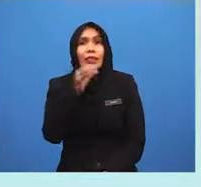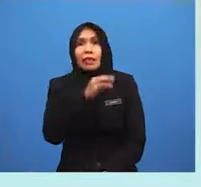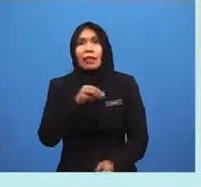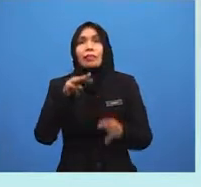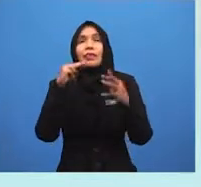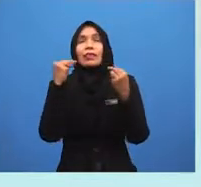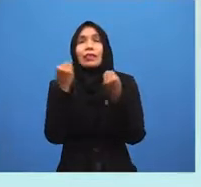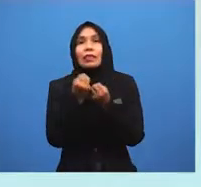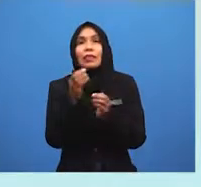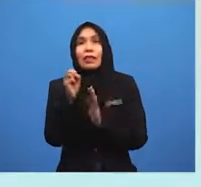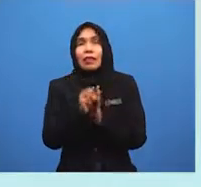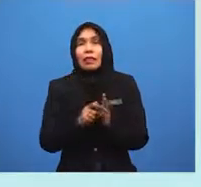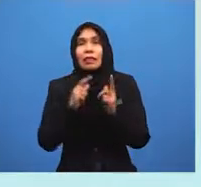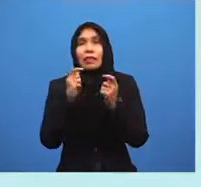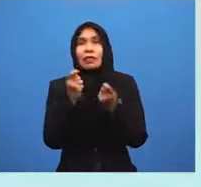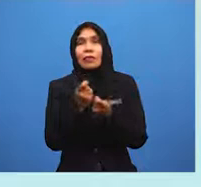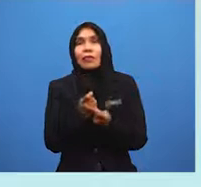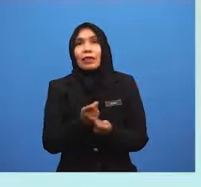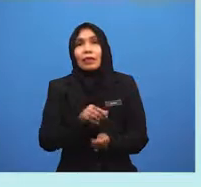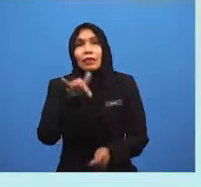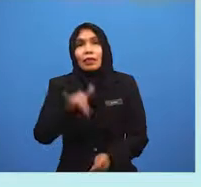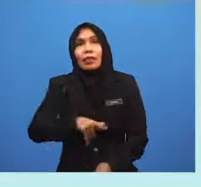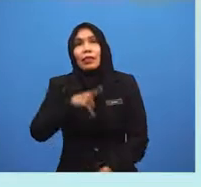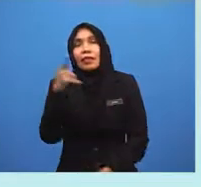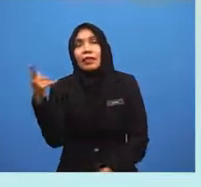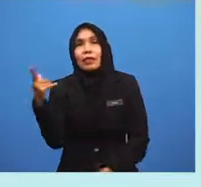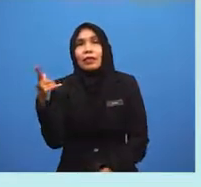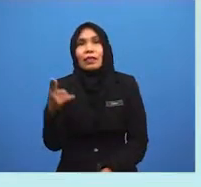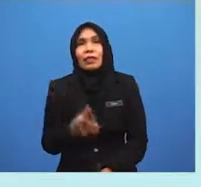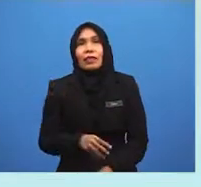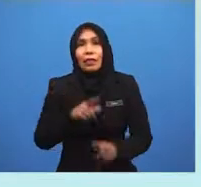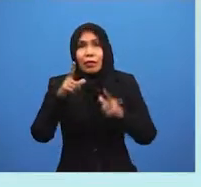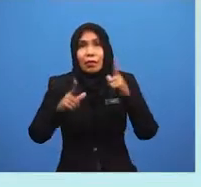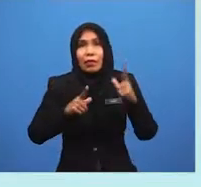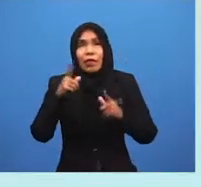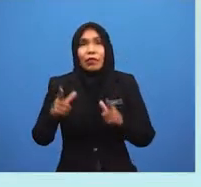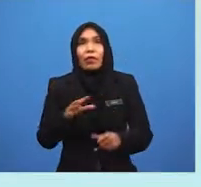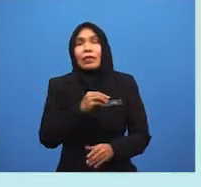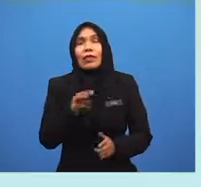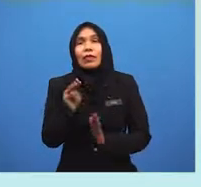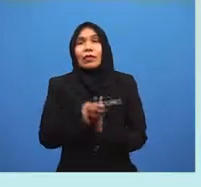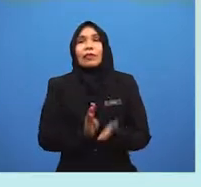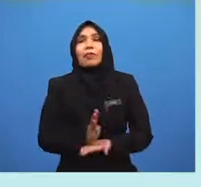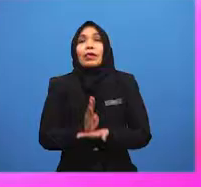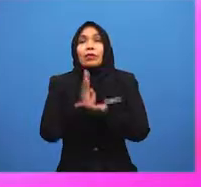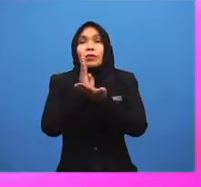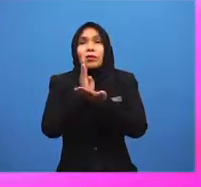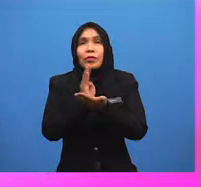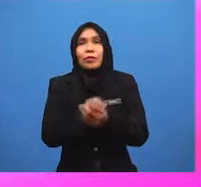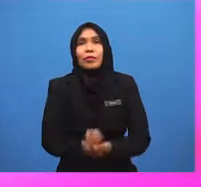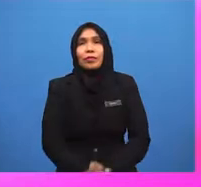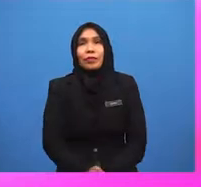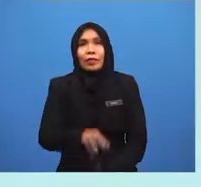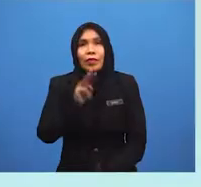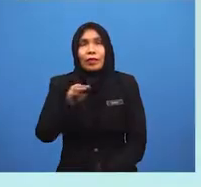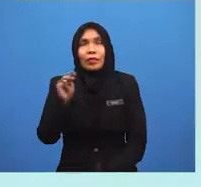lain melawat dan membantu mereka menguruskan kehidupan seharian.